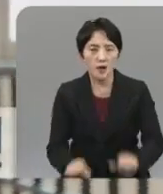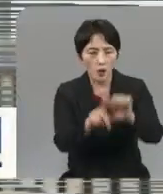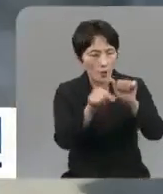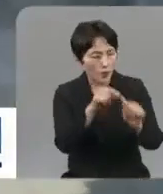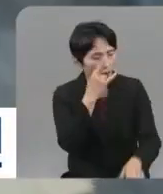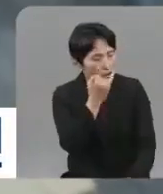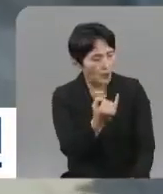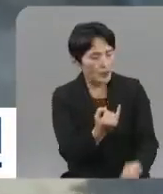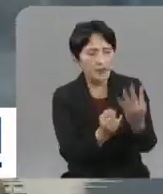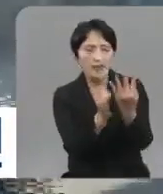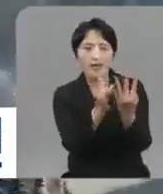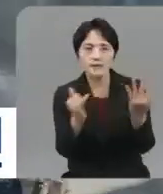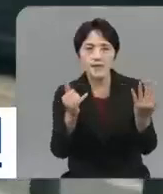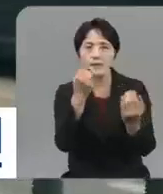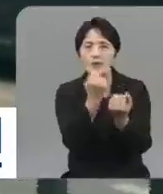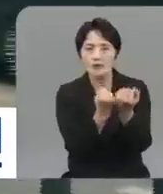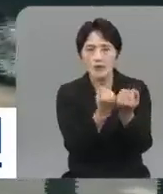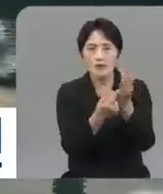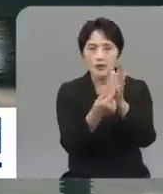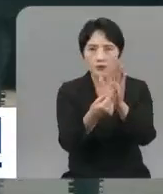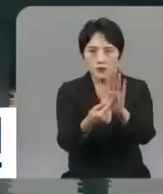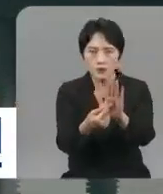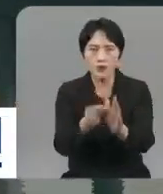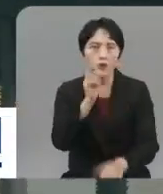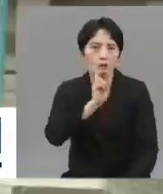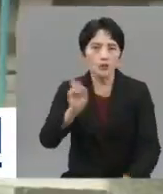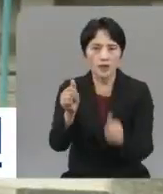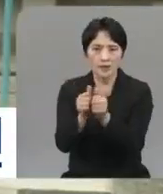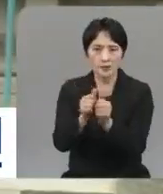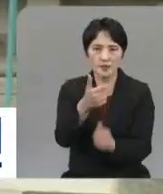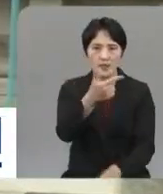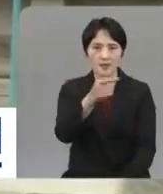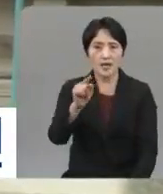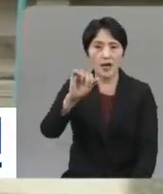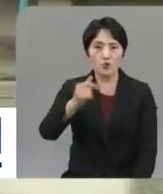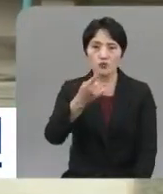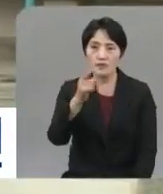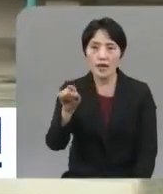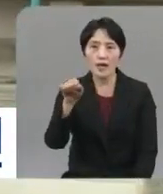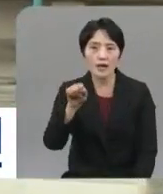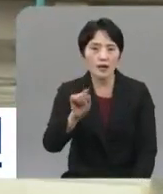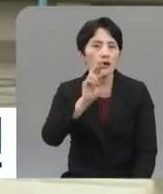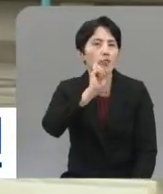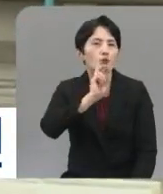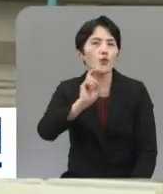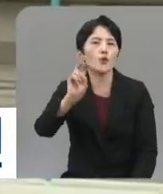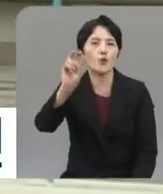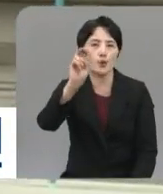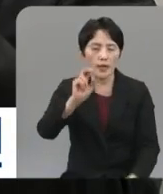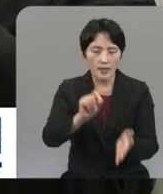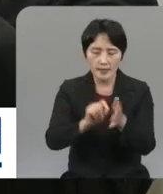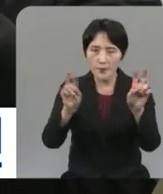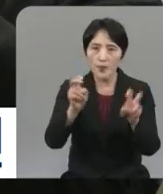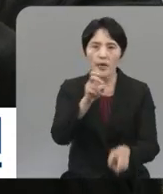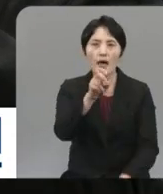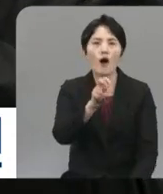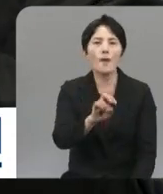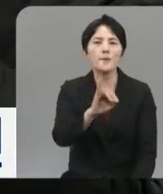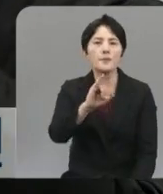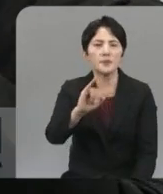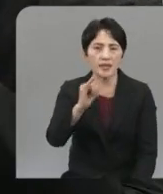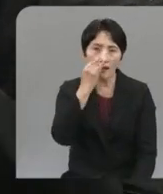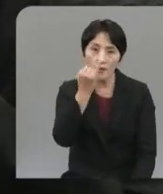это дух является ценным достоянием которое необходимо сохранить и которая служит примером либеральной демократии